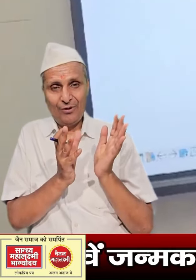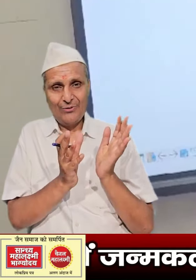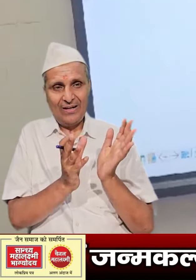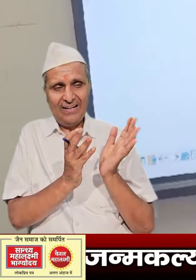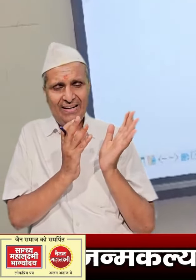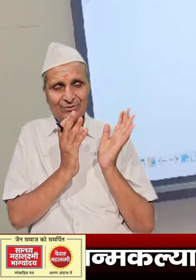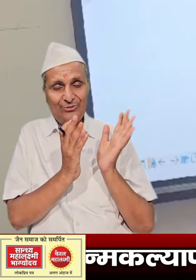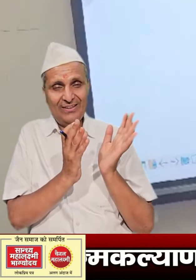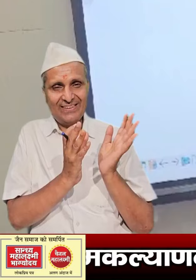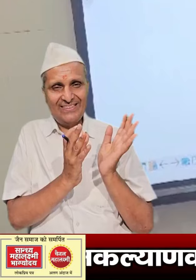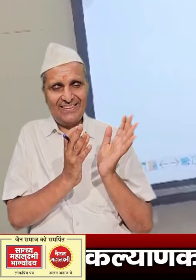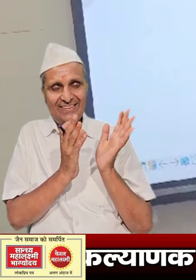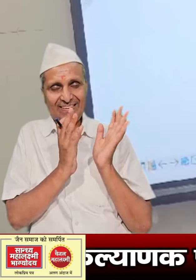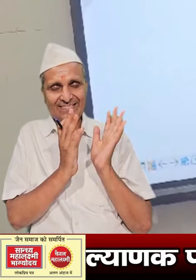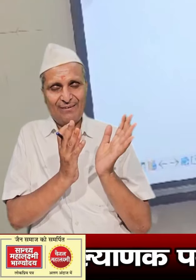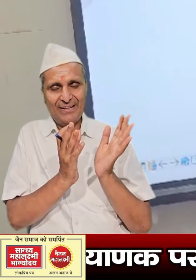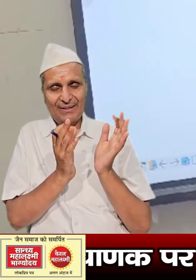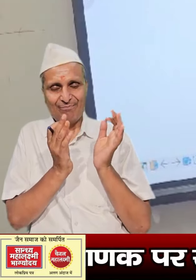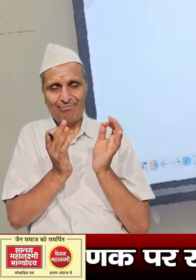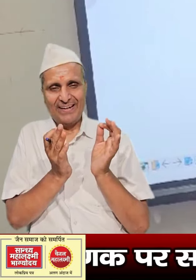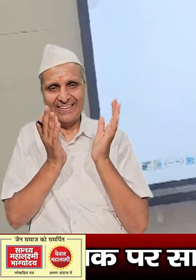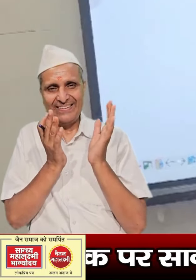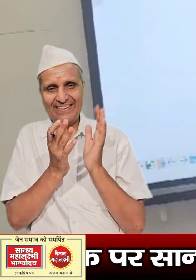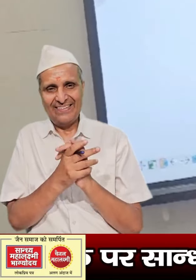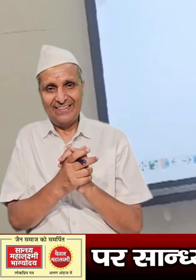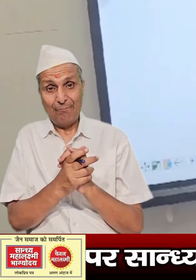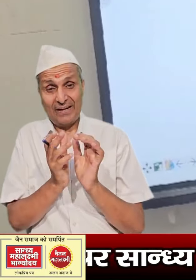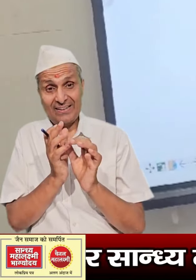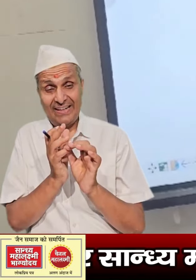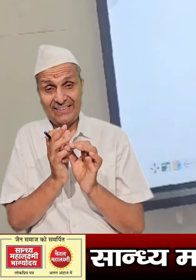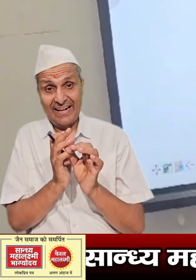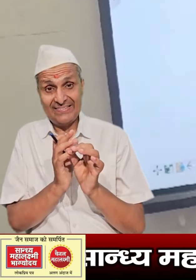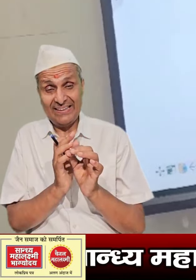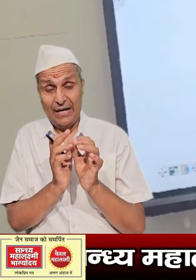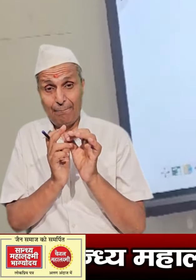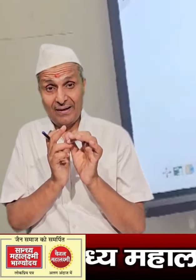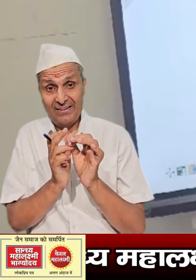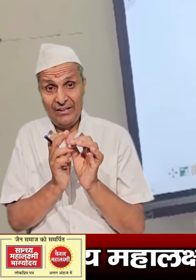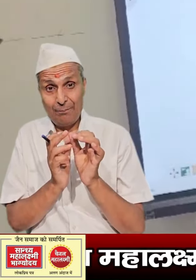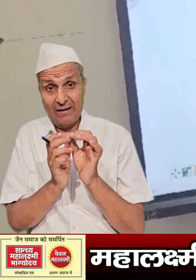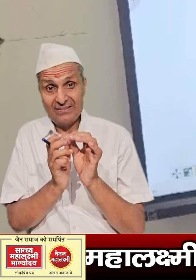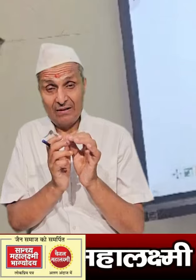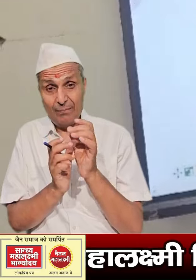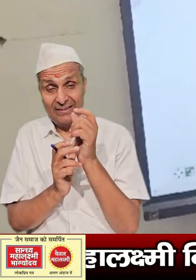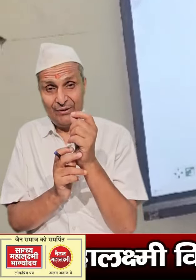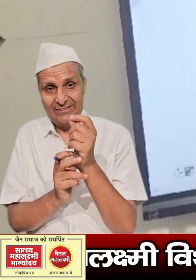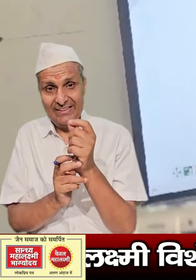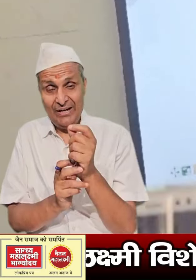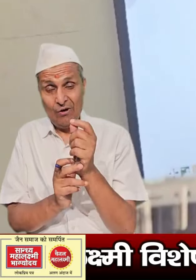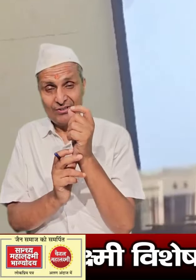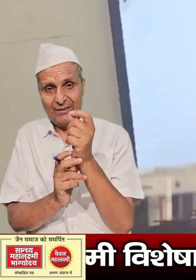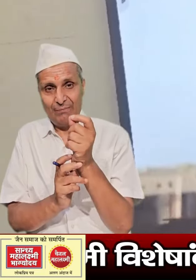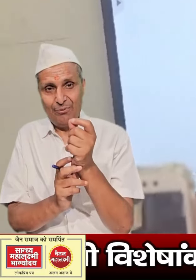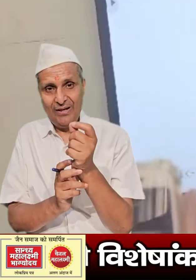पूर्णयु का एक सुंदर सा चित्र सामने बना दिया प्रकृति की छटा के साथ प्रकृति और पर्यावरण से हमें मैत्री होनी